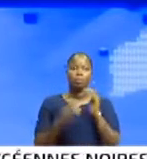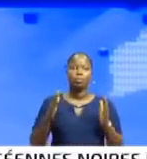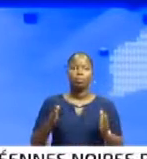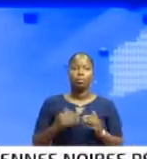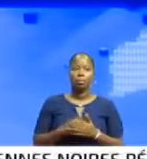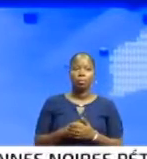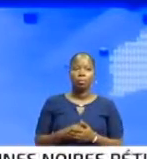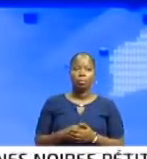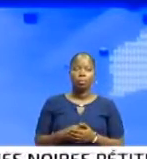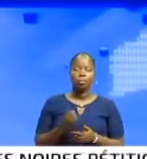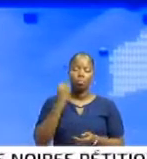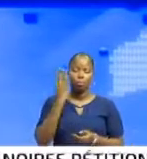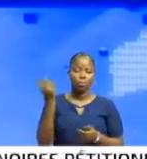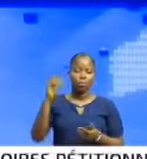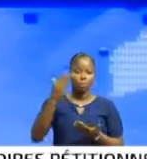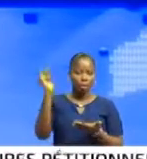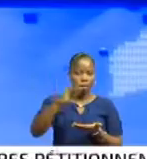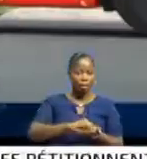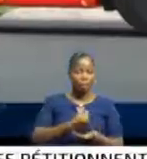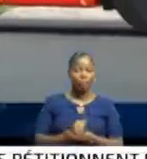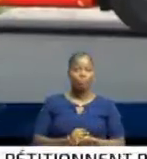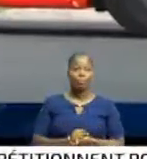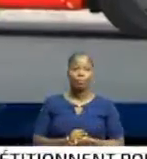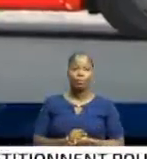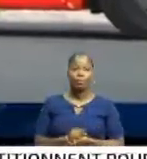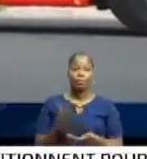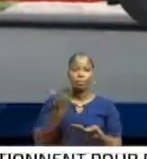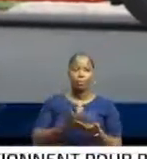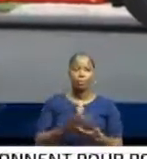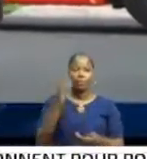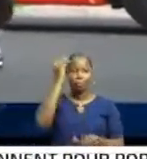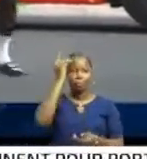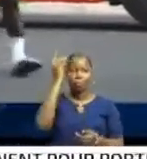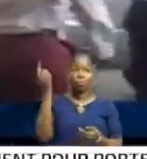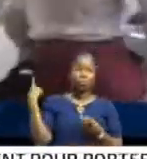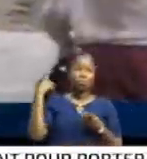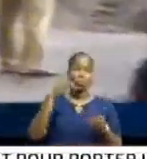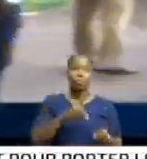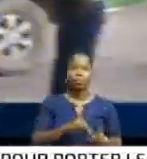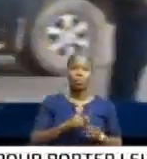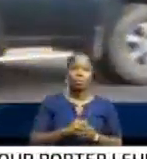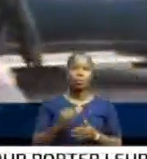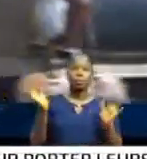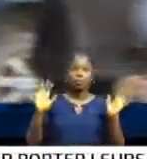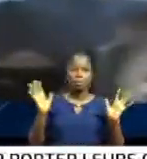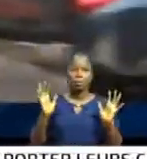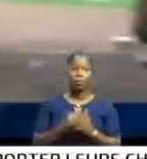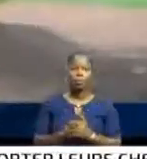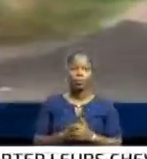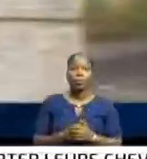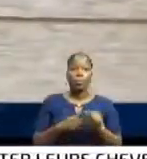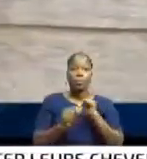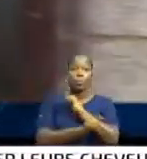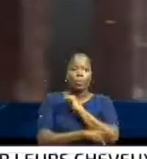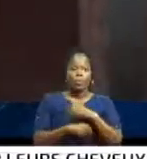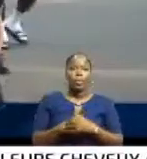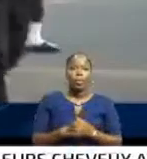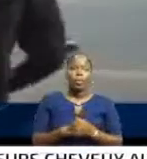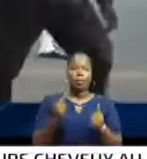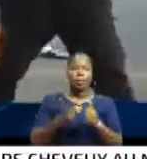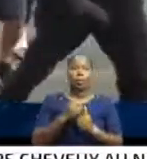de détails avec adjointe et devant arriver à dakar depuis dimanche l'équipe nationale a du sénégal a procédé à son premier